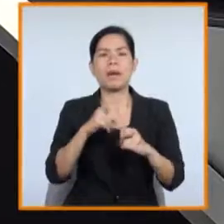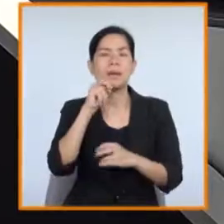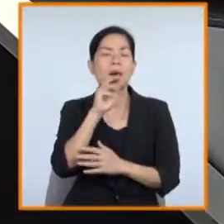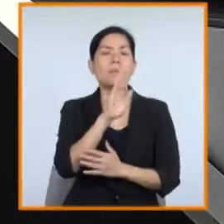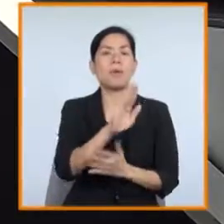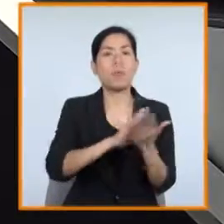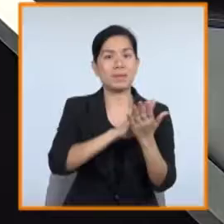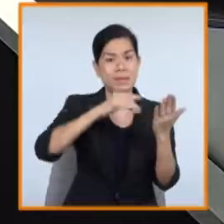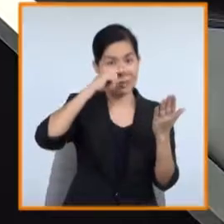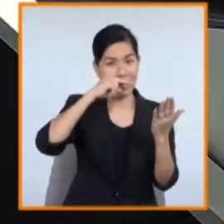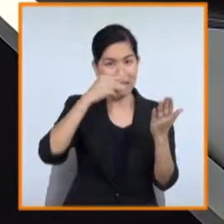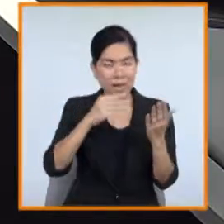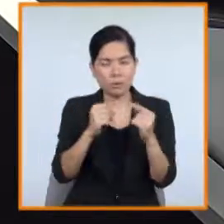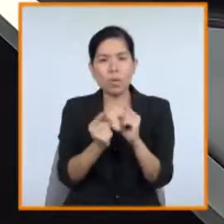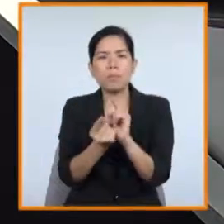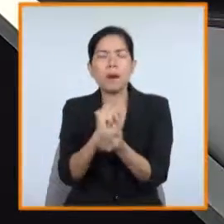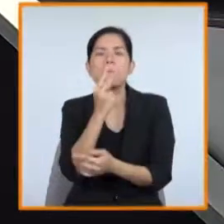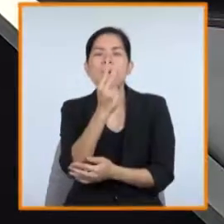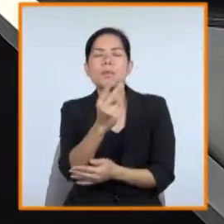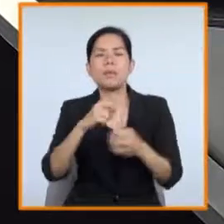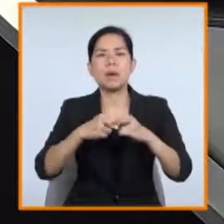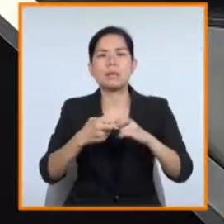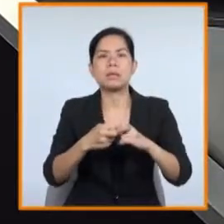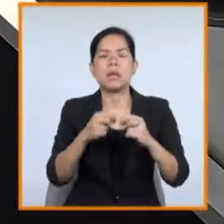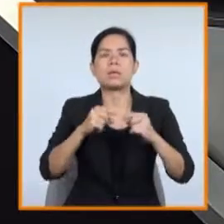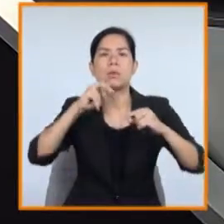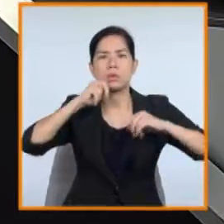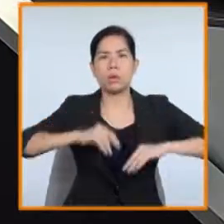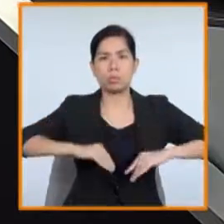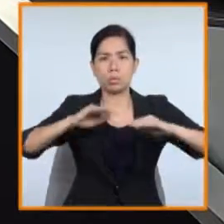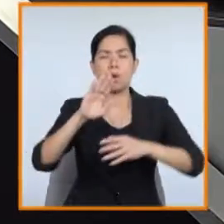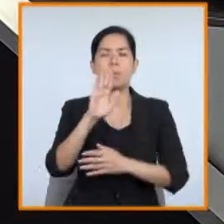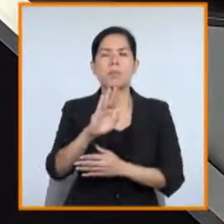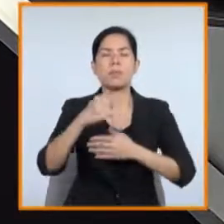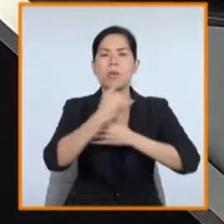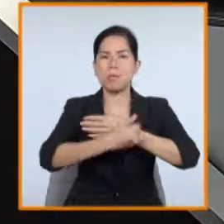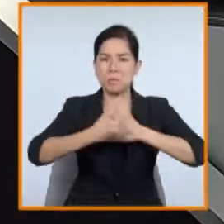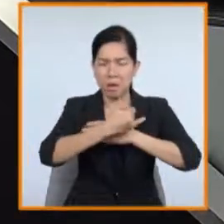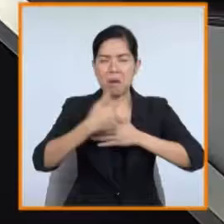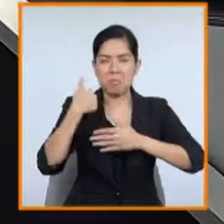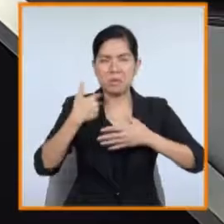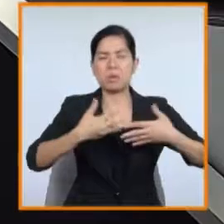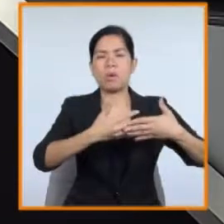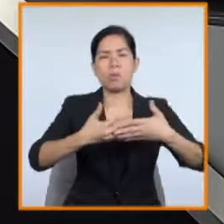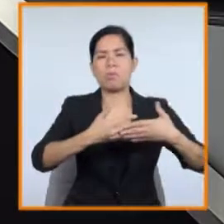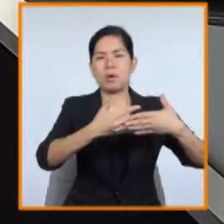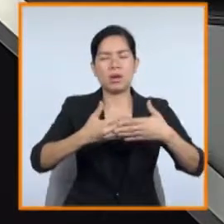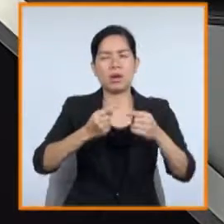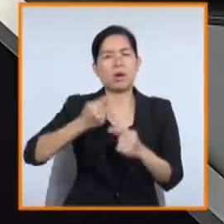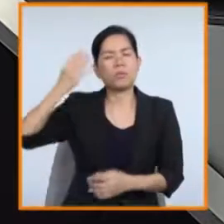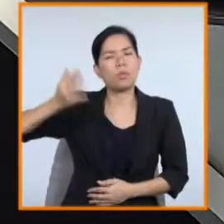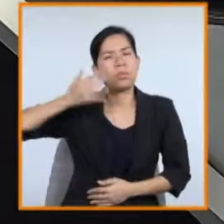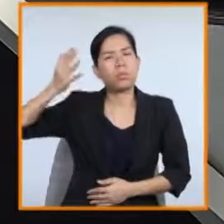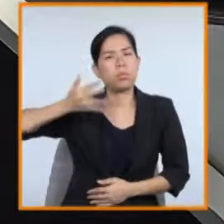ต่อกันที่ต่างประเทศกันบ้างค่ะที่สหรัฐเองนะคะมีพายุที่จะจ่อถล่มทั้งรัฐฟลอริดาแล้วก็รัฐฮาวายค่ะ